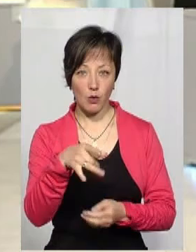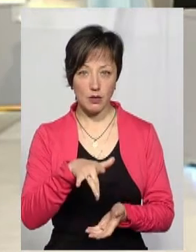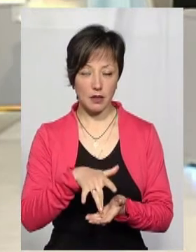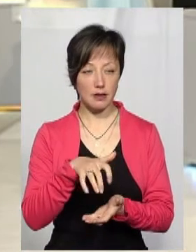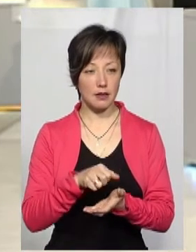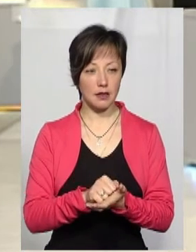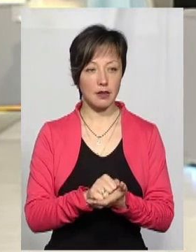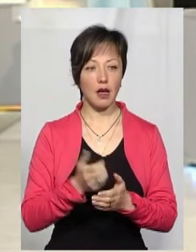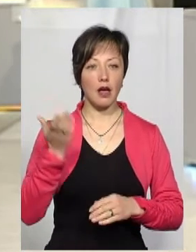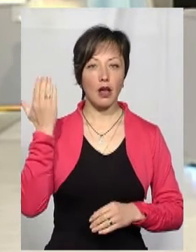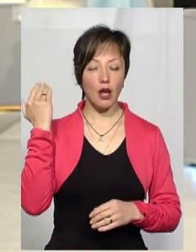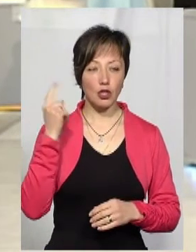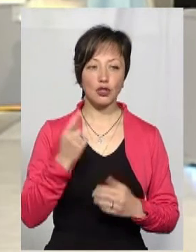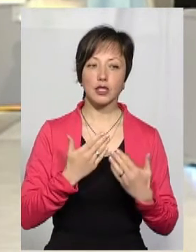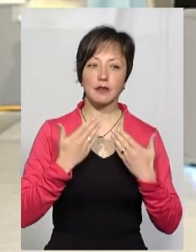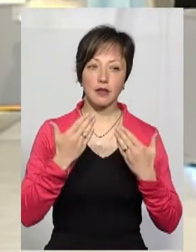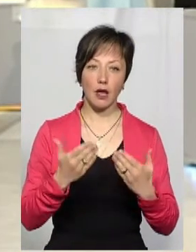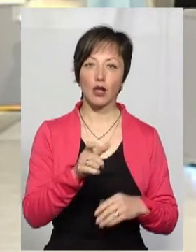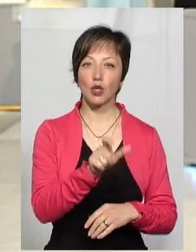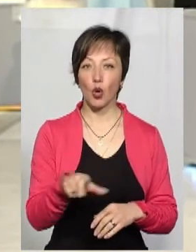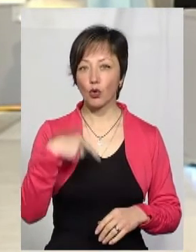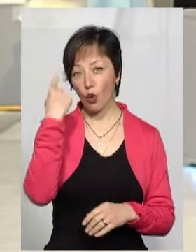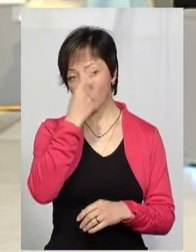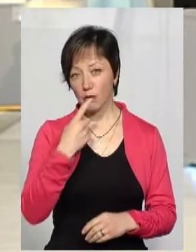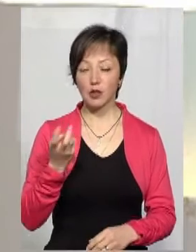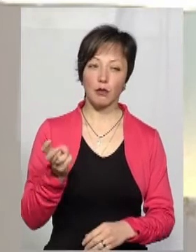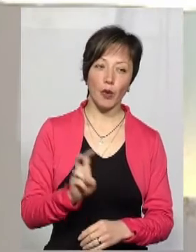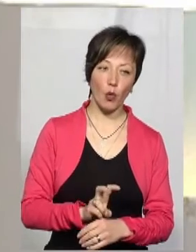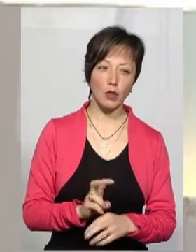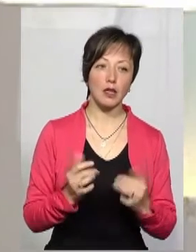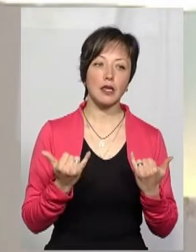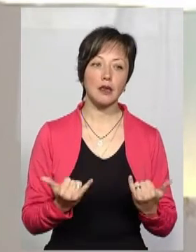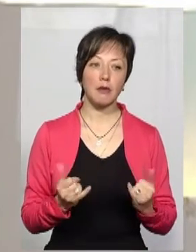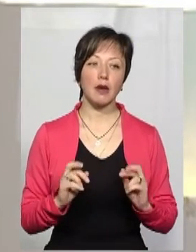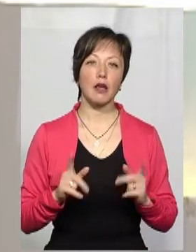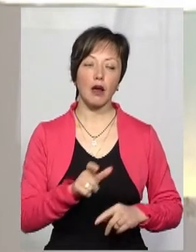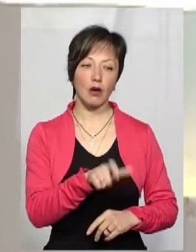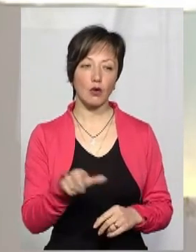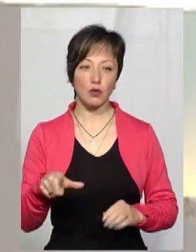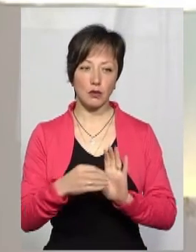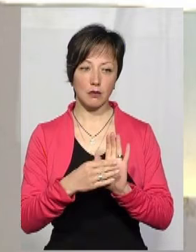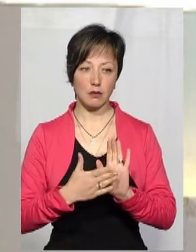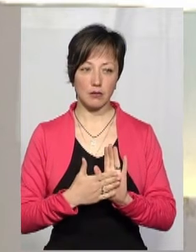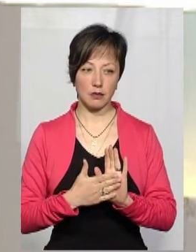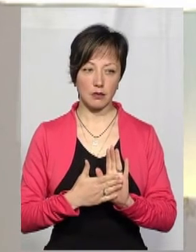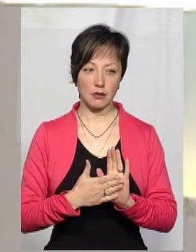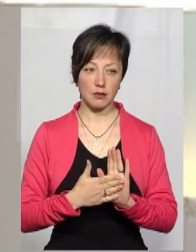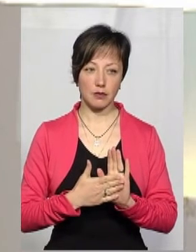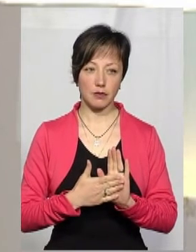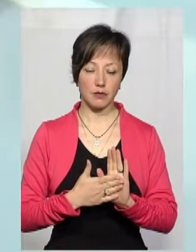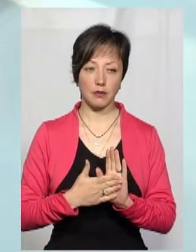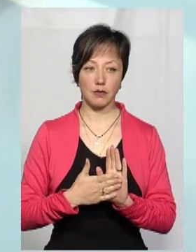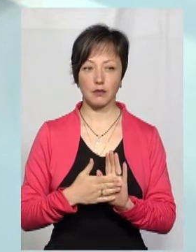зайнятості. Раніше туди зверталися люди особисто, приходили. Як тепер громадяни стають на облік? Як ви їх